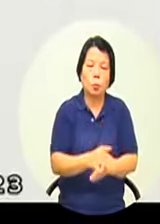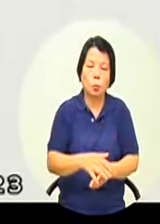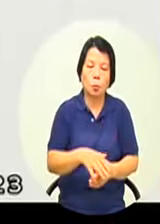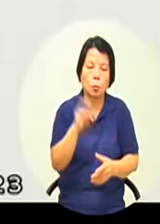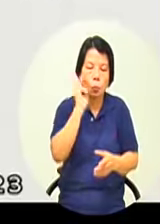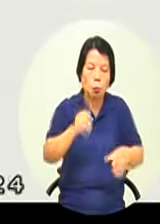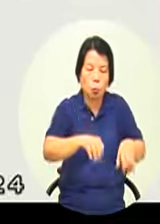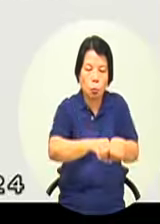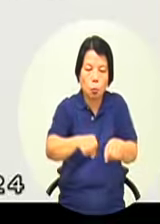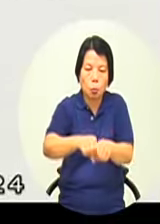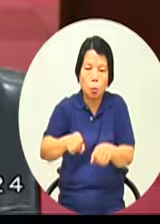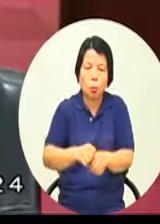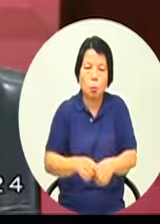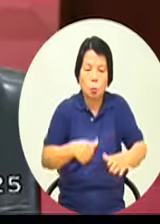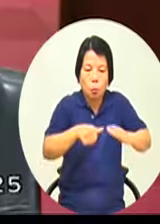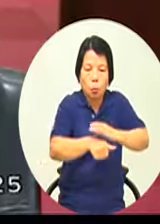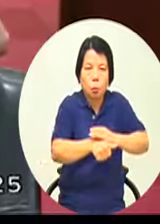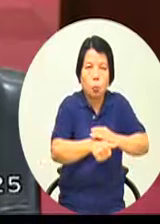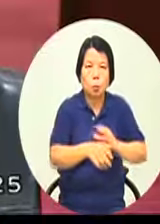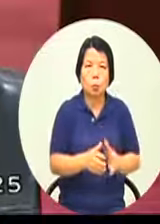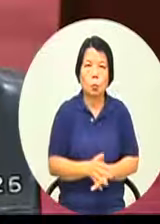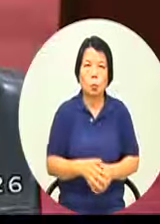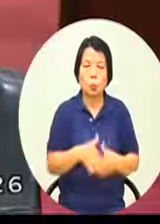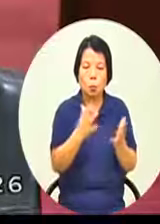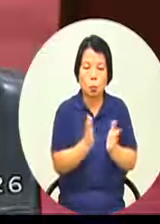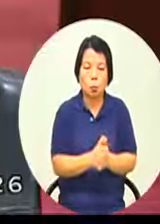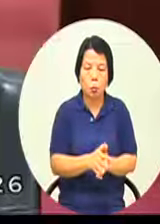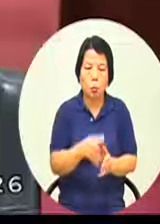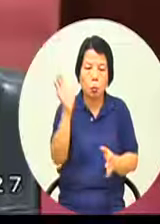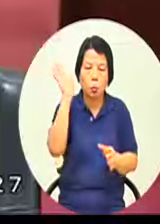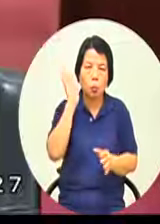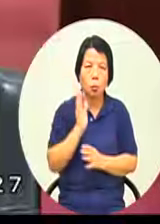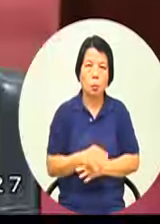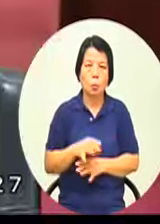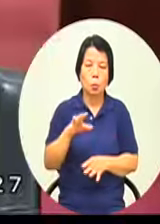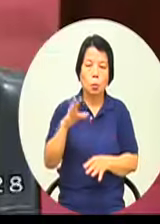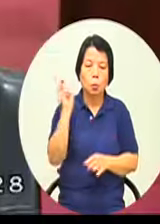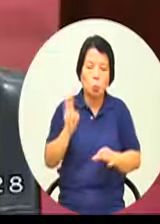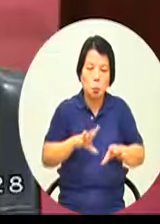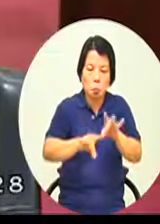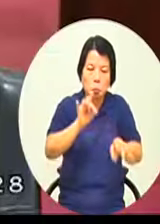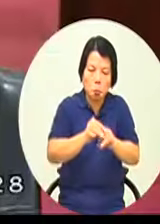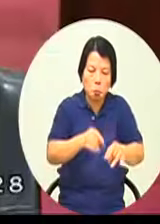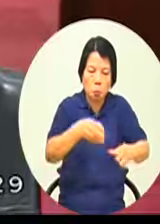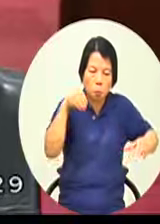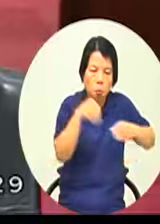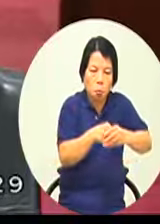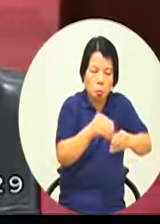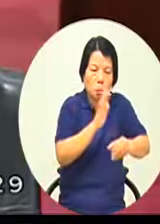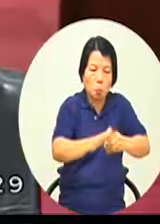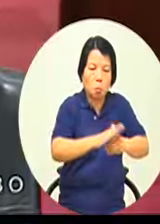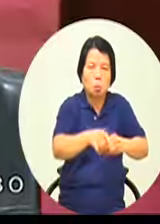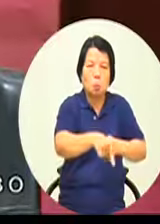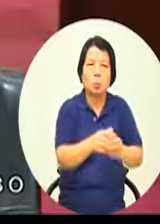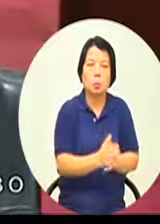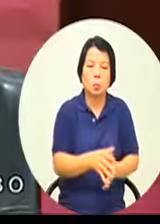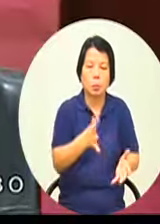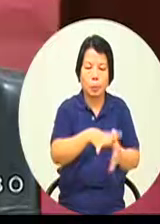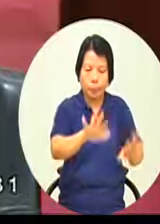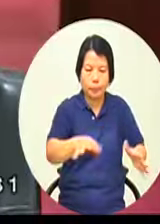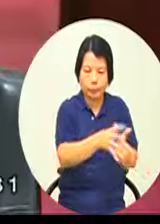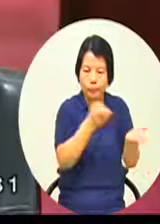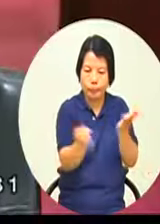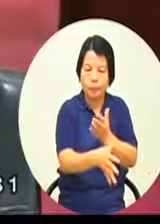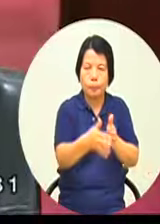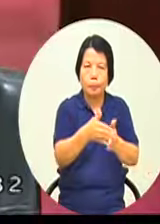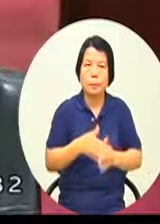用迄个水孔点点可以用来用阿个孔起来，阿今仔有伊咧爬。但是佫另外一个问题咧，就是讲。做试验